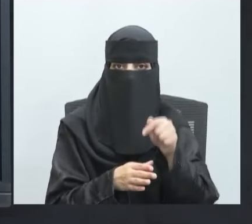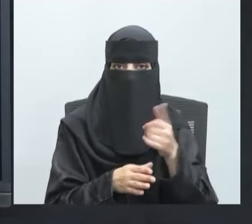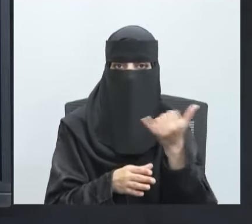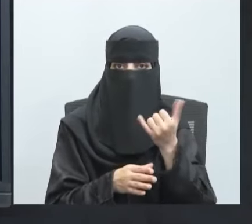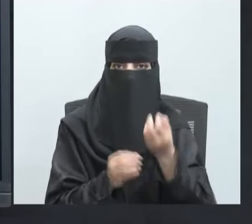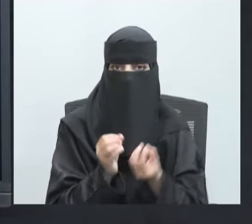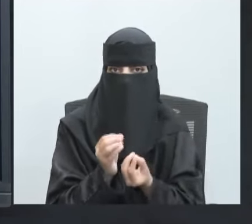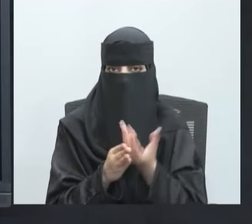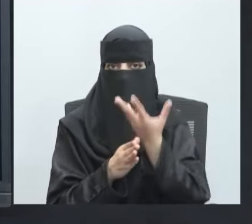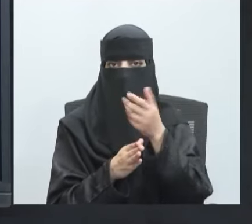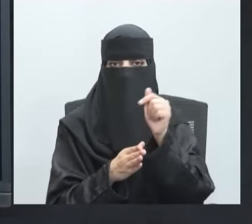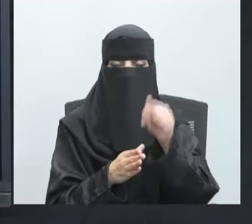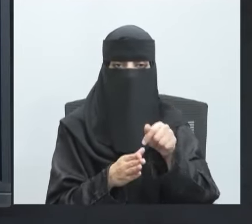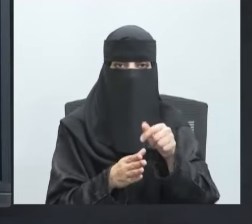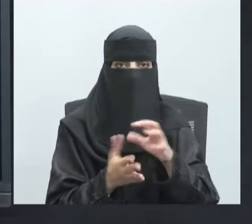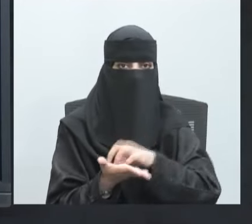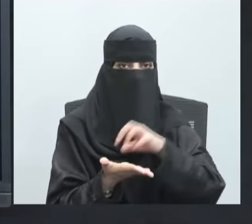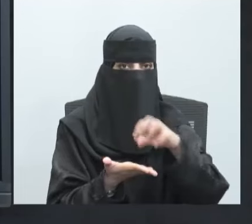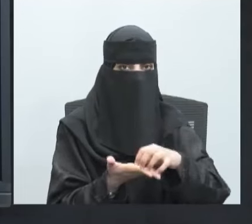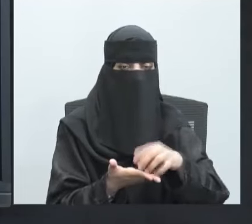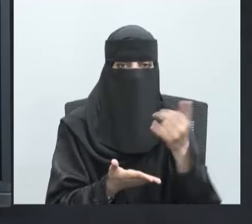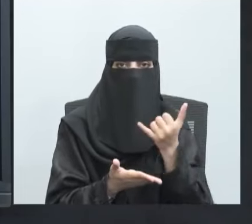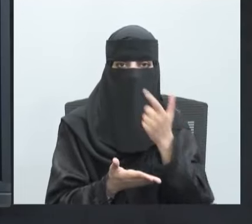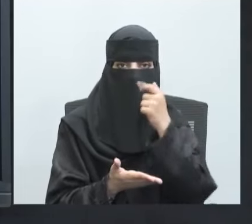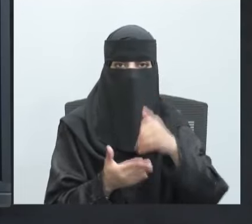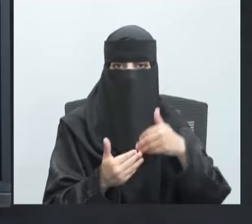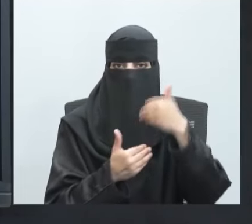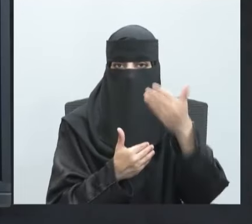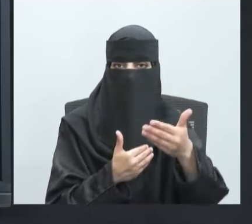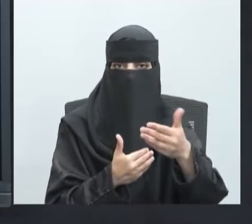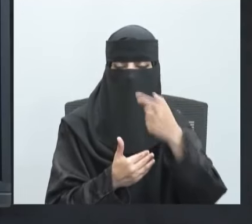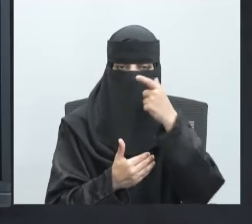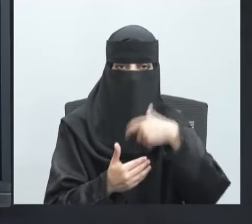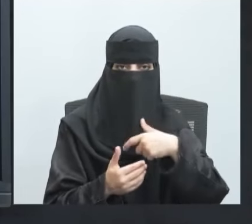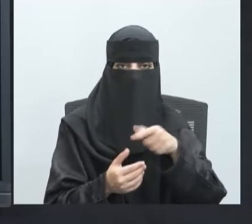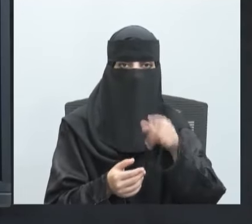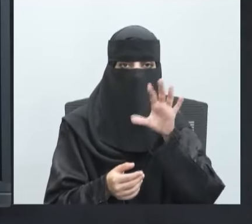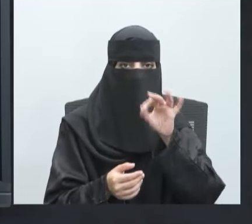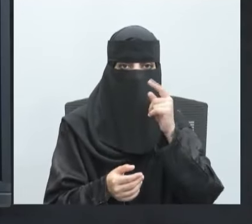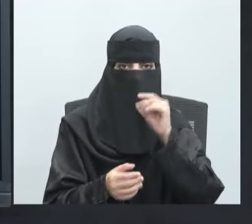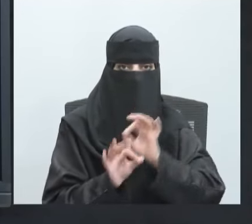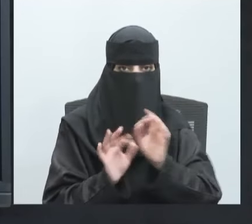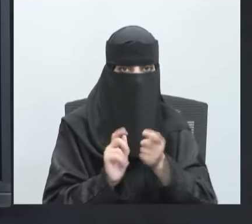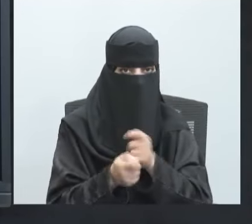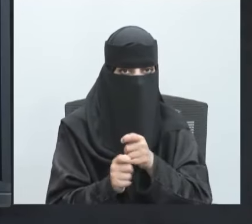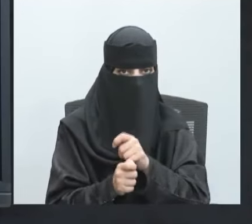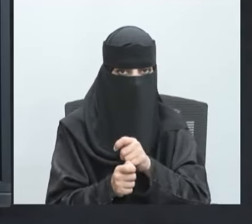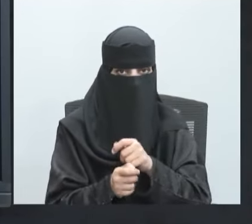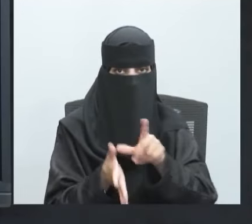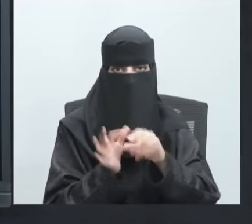ظروف سواء من تلقاء انفسنا او ظروف خارجه عن ارادتنا وبالتالي نعدل